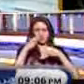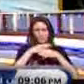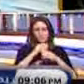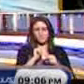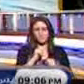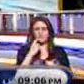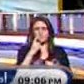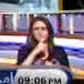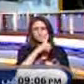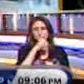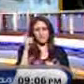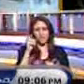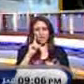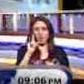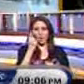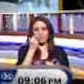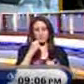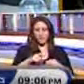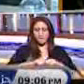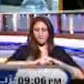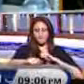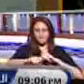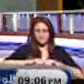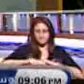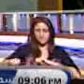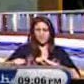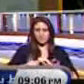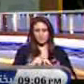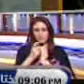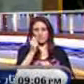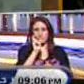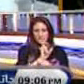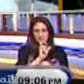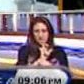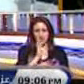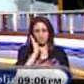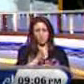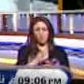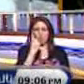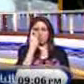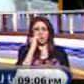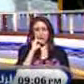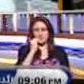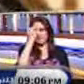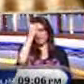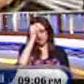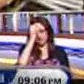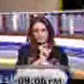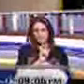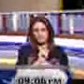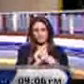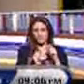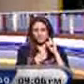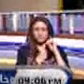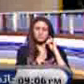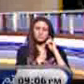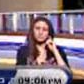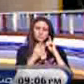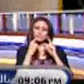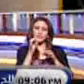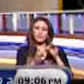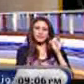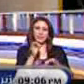إلى 115 متر مربع، ورفع قيمة القرض التعاوني للوحدة إلى 50,000 جنيه. نيابة